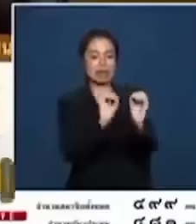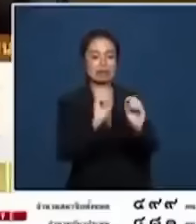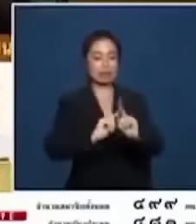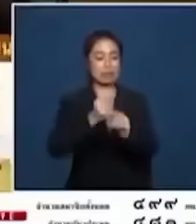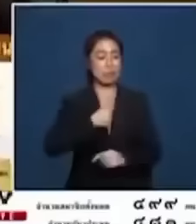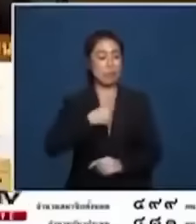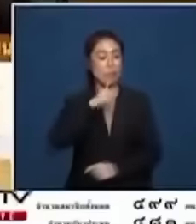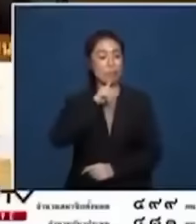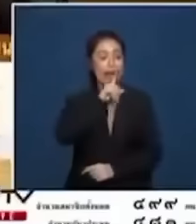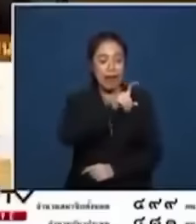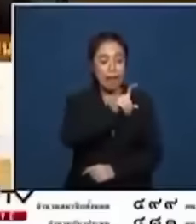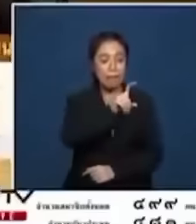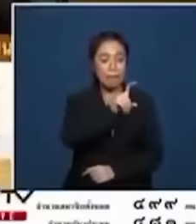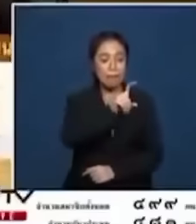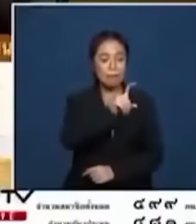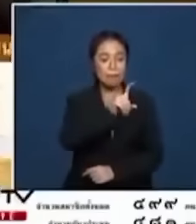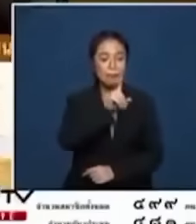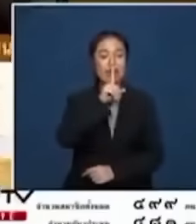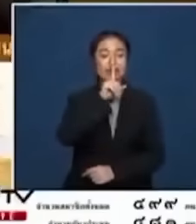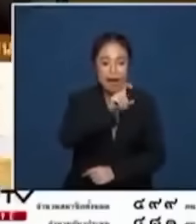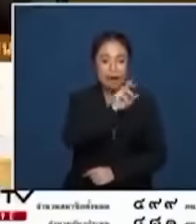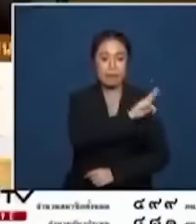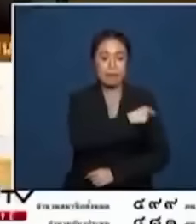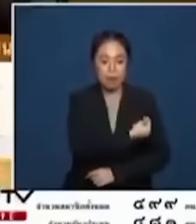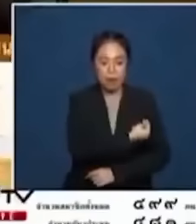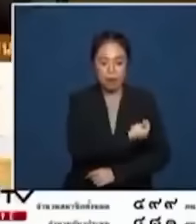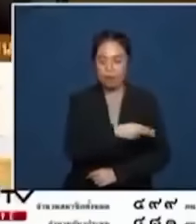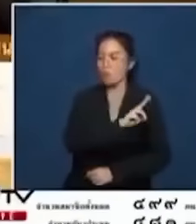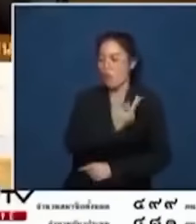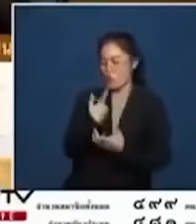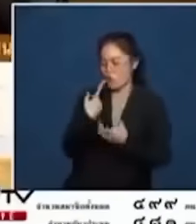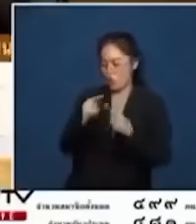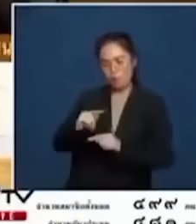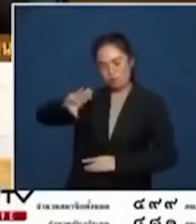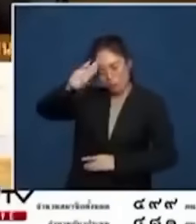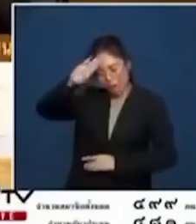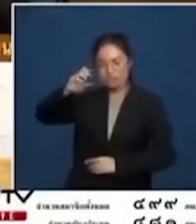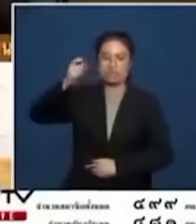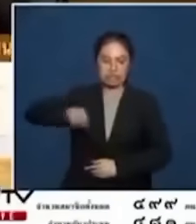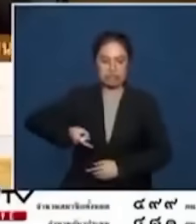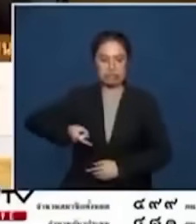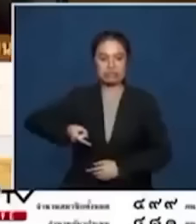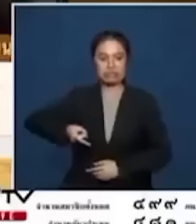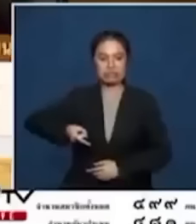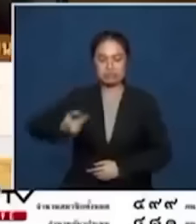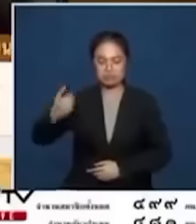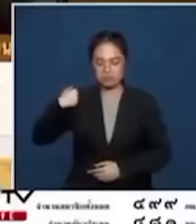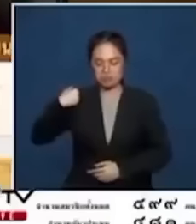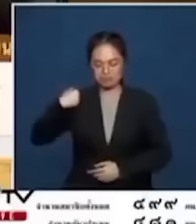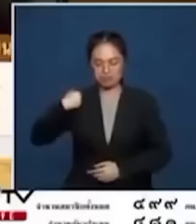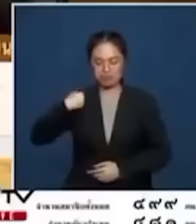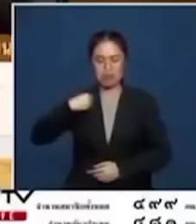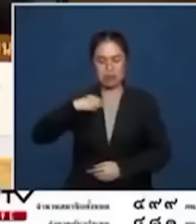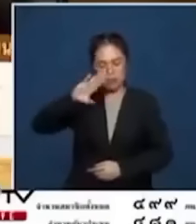เมื่อสักครู่นี ้ ถ้าคิดแบบนี้ก็เท่ากับว่าเอาไปขังอยู่ในเรือนจำ